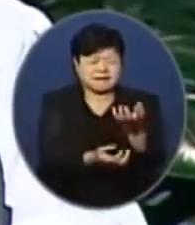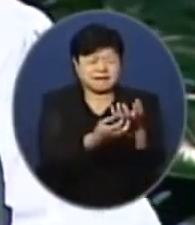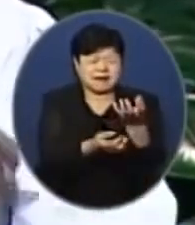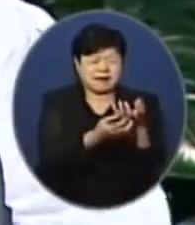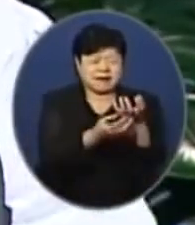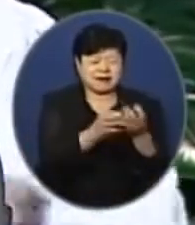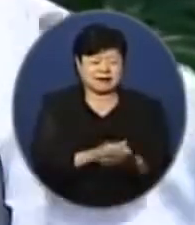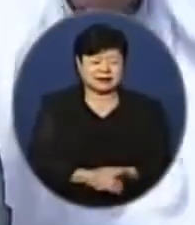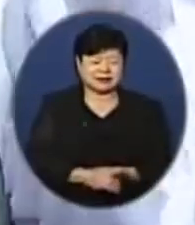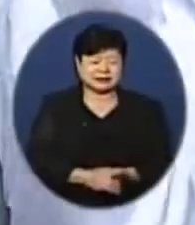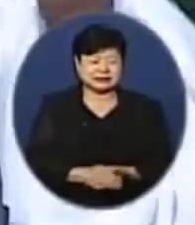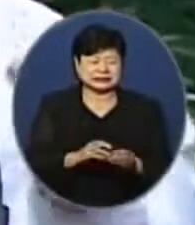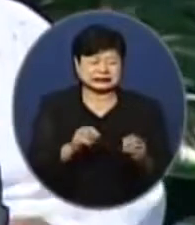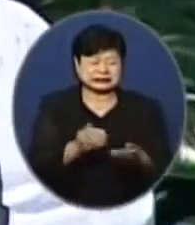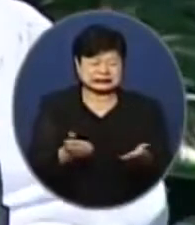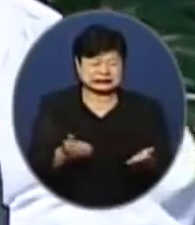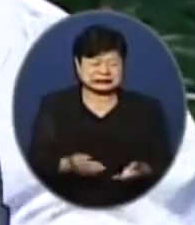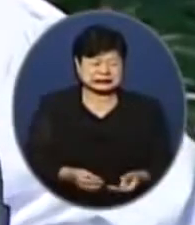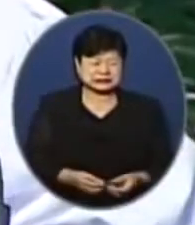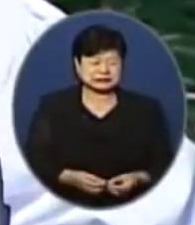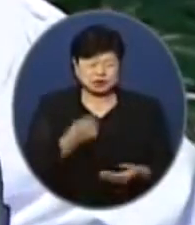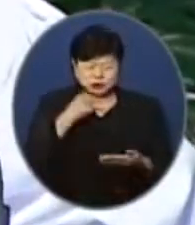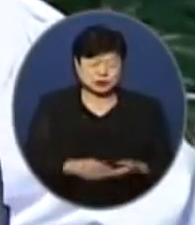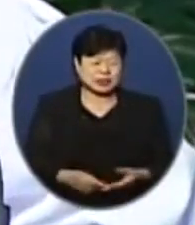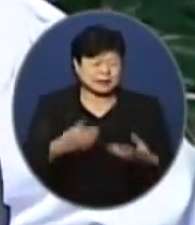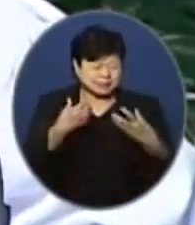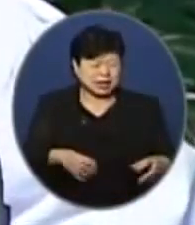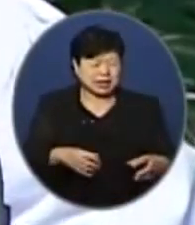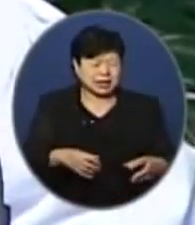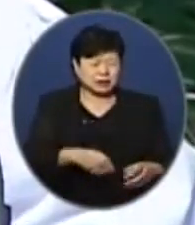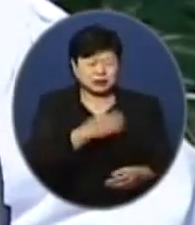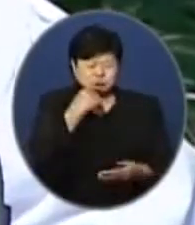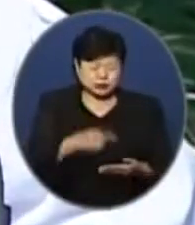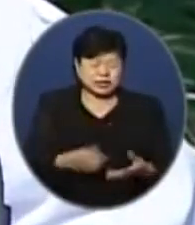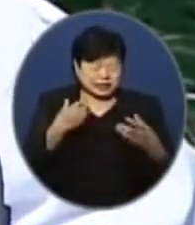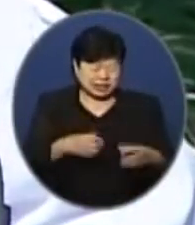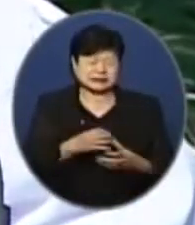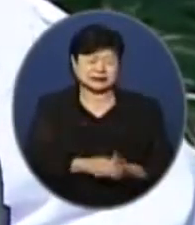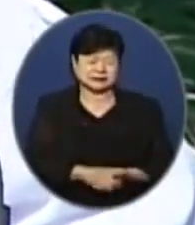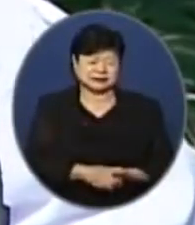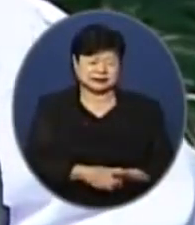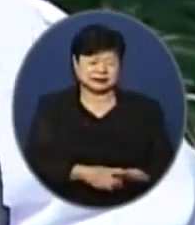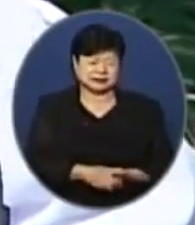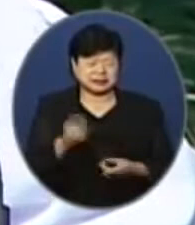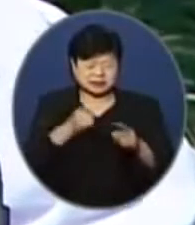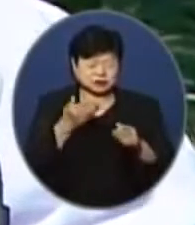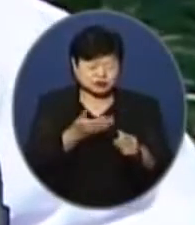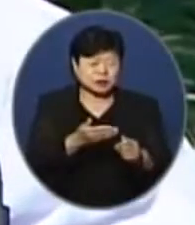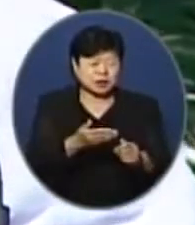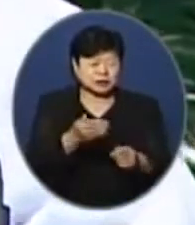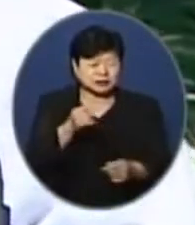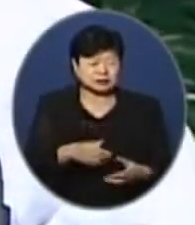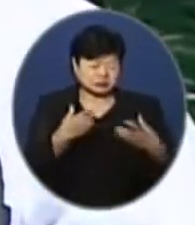그런데 질그릇은 금방 깨져요. 우리가 이렇게 쉽게 깨집니다. 누구 상처 주는 말 한마디도